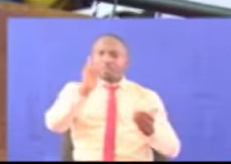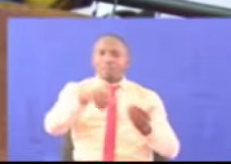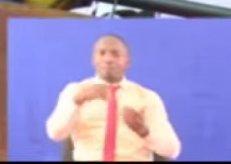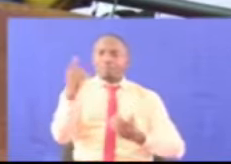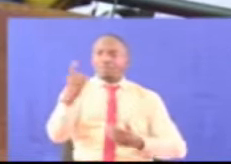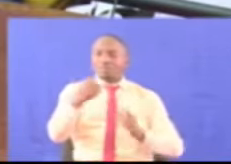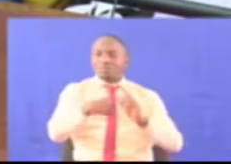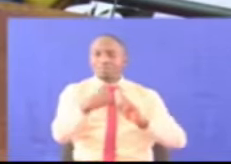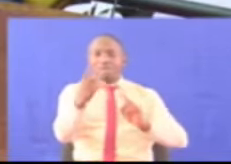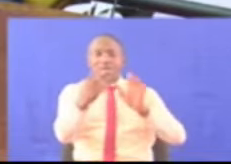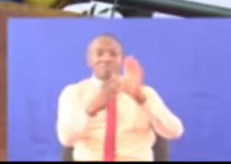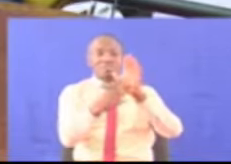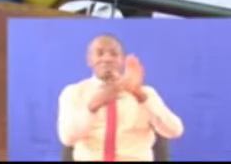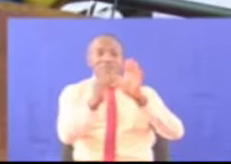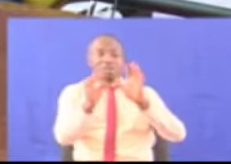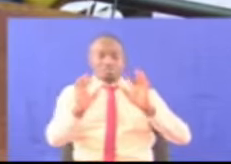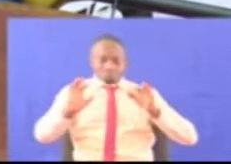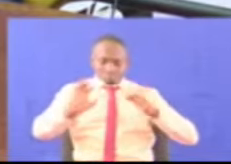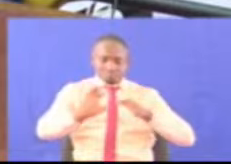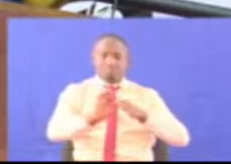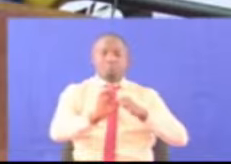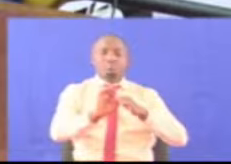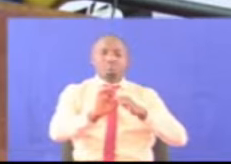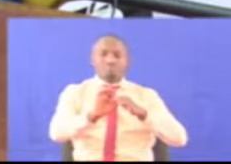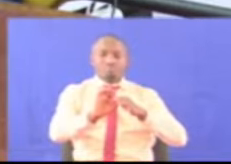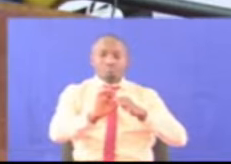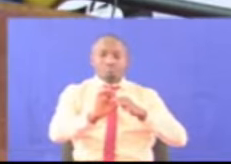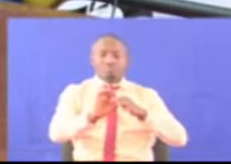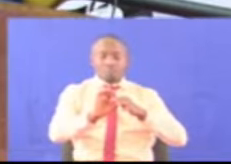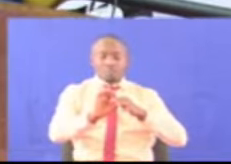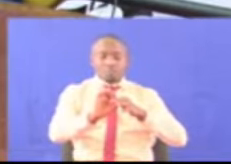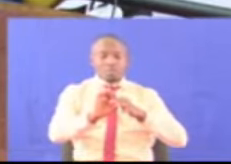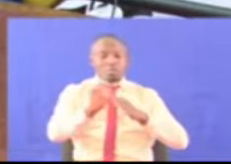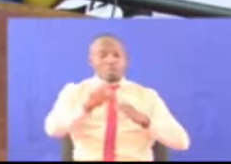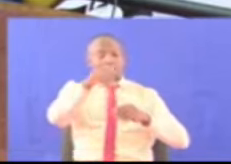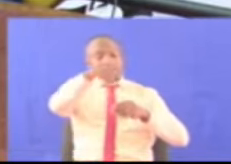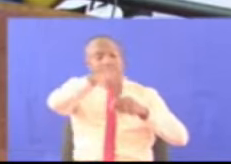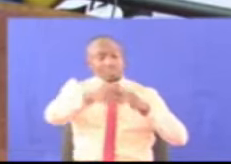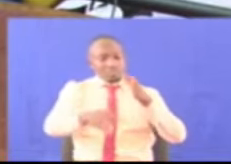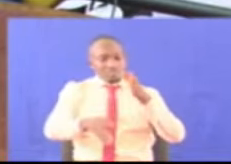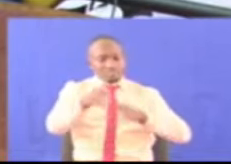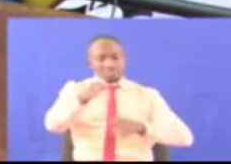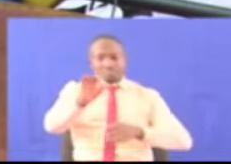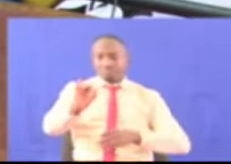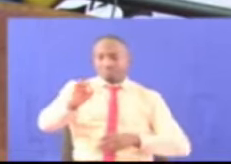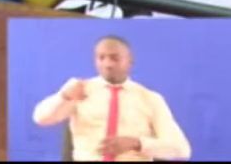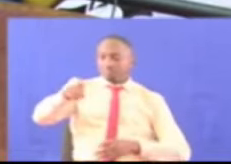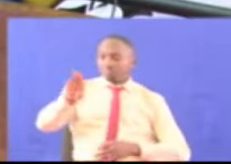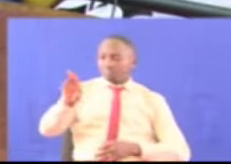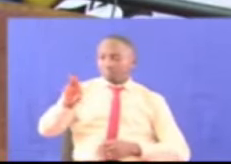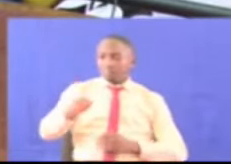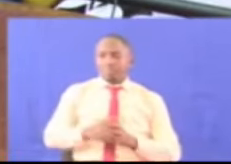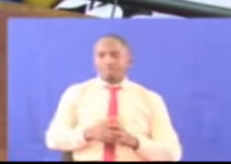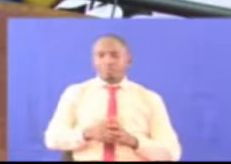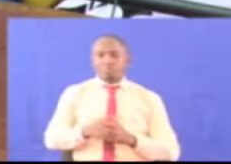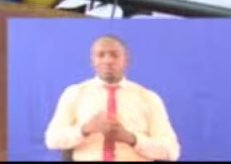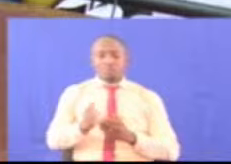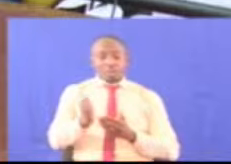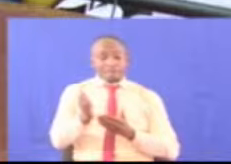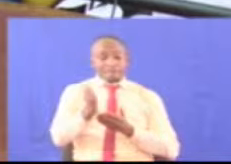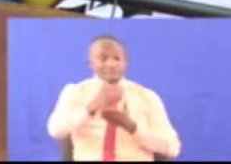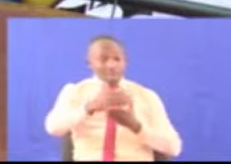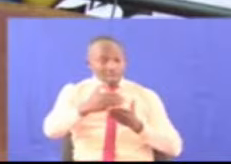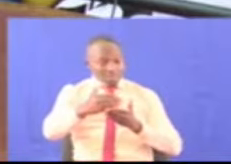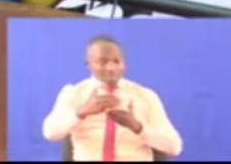180 kati ya 193 duniani ambayo ni wanachama wa IPU. Miongoni mwa